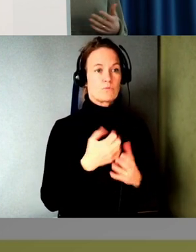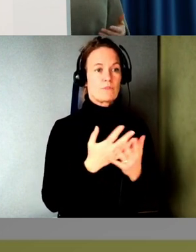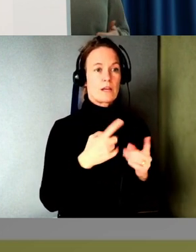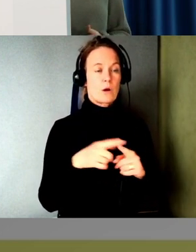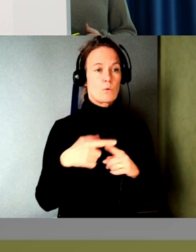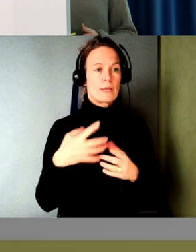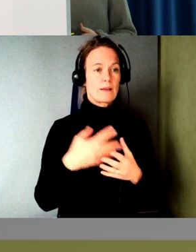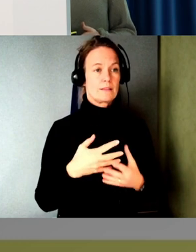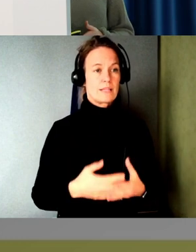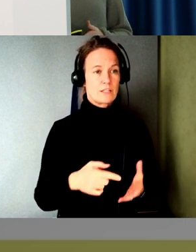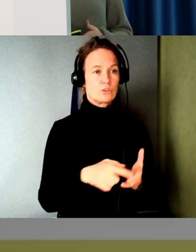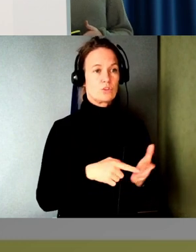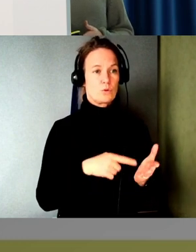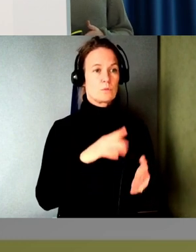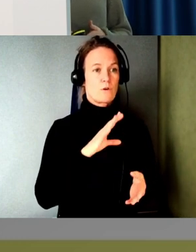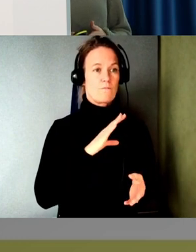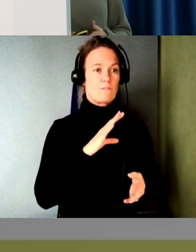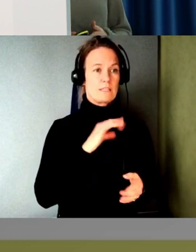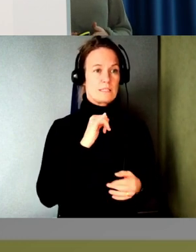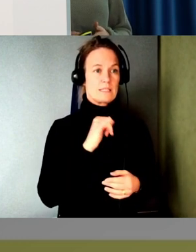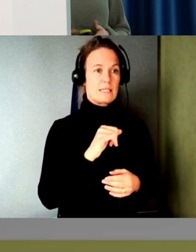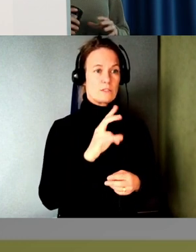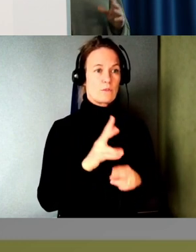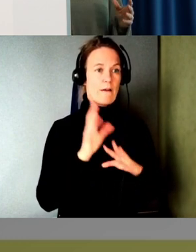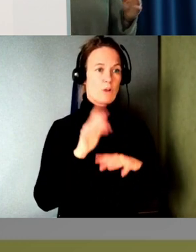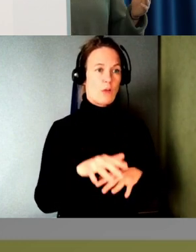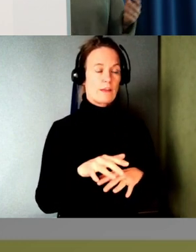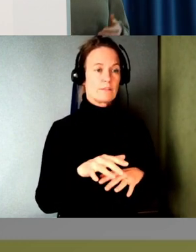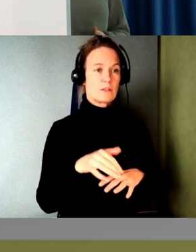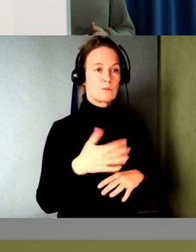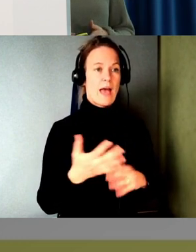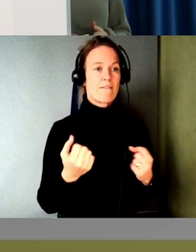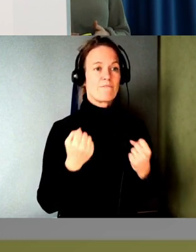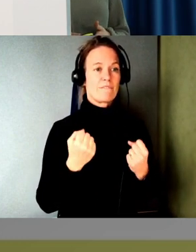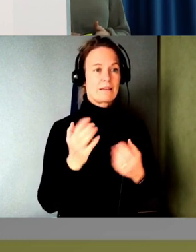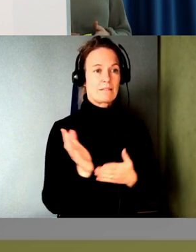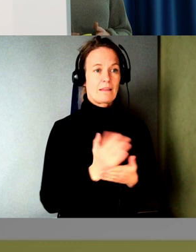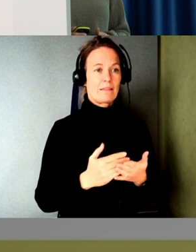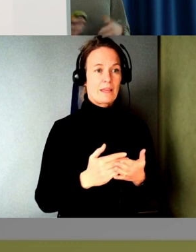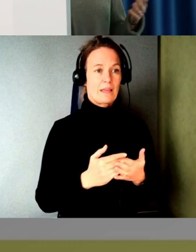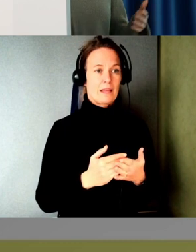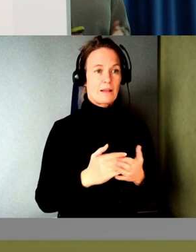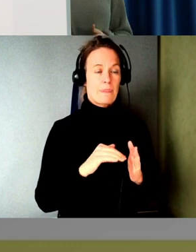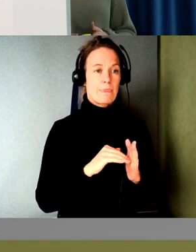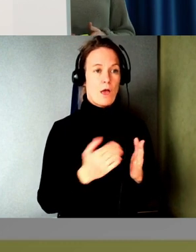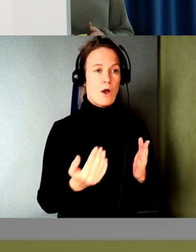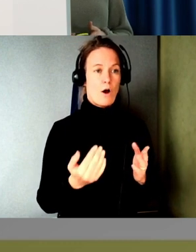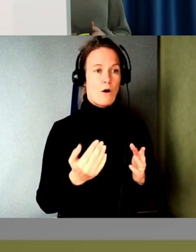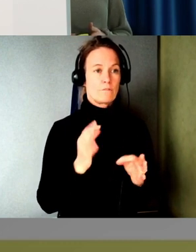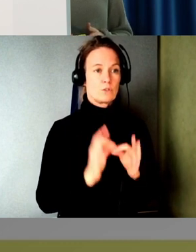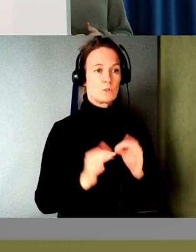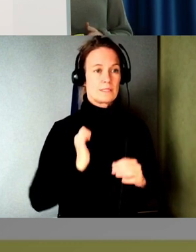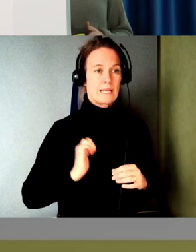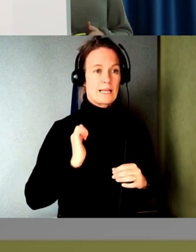som förekommer i den här typen av flöden så att det är en väldigt viktig del av just Tillgängligheten och